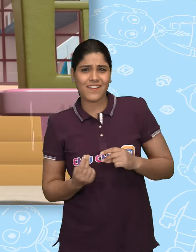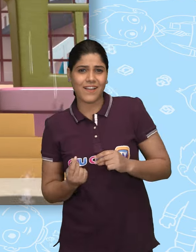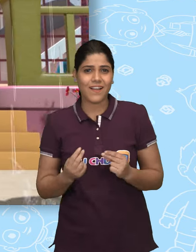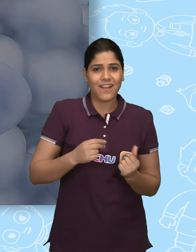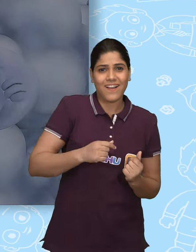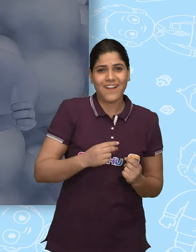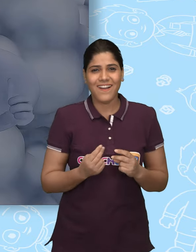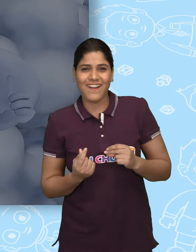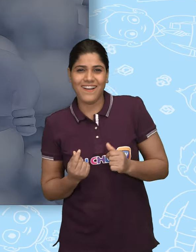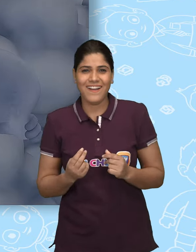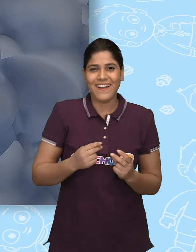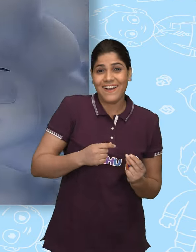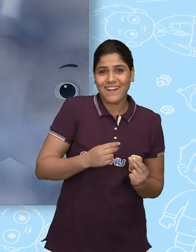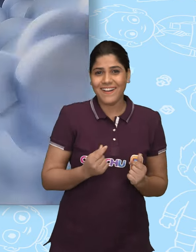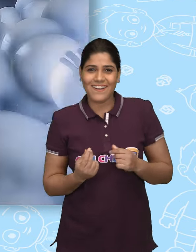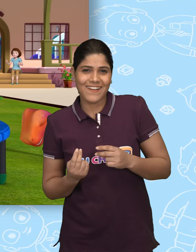जाओ ना।